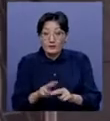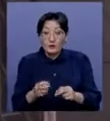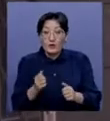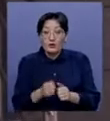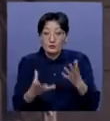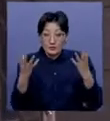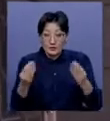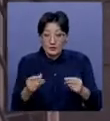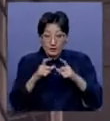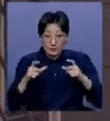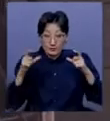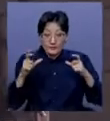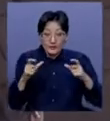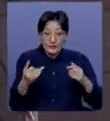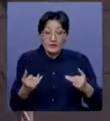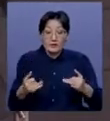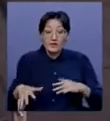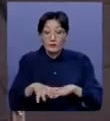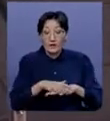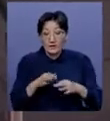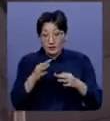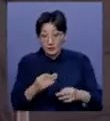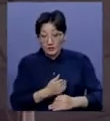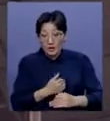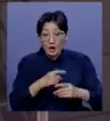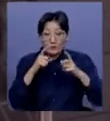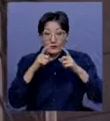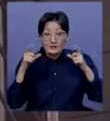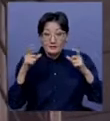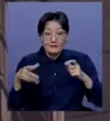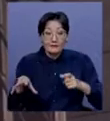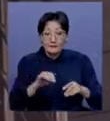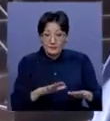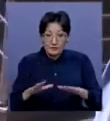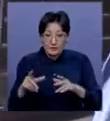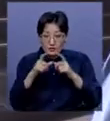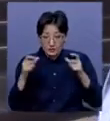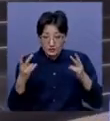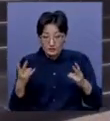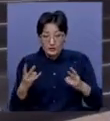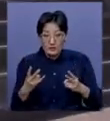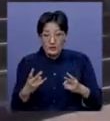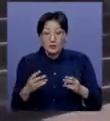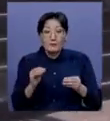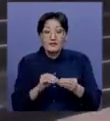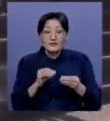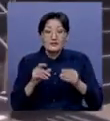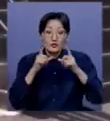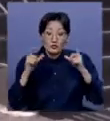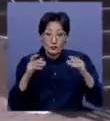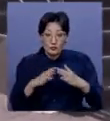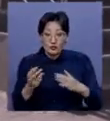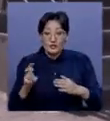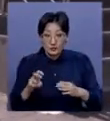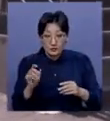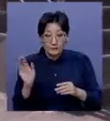барлық қазақстандықтарға айтқаным, масканы бүкіл жерде тағуын сұраймын. Мен постоянно тағып жүрмін, тек үйде шешемін.